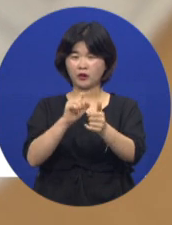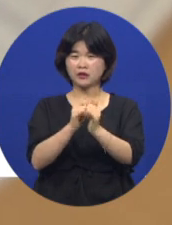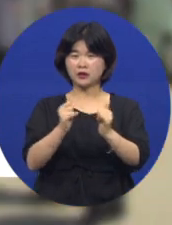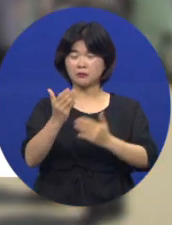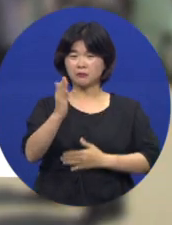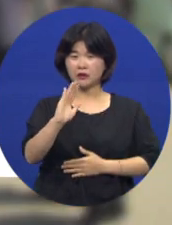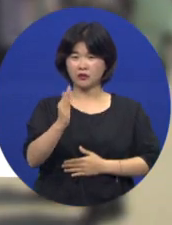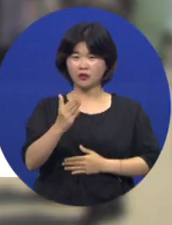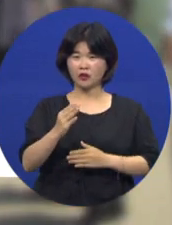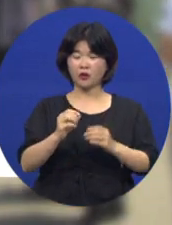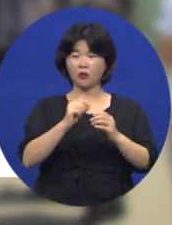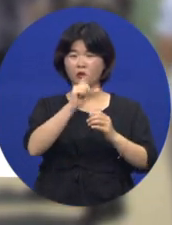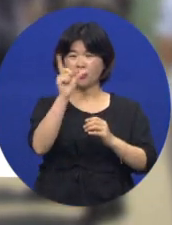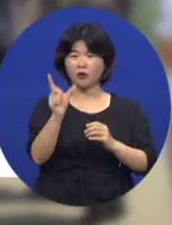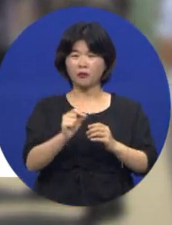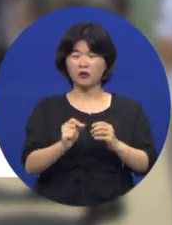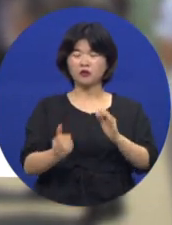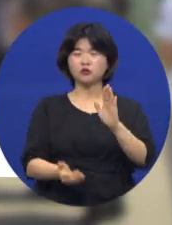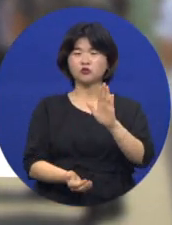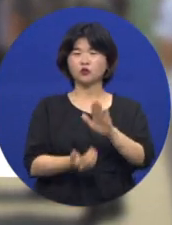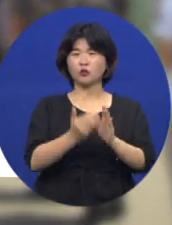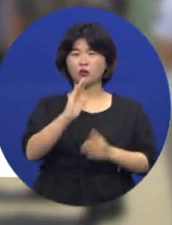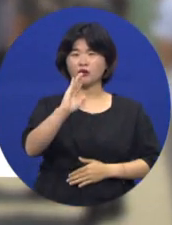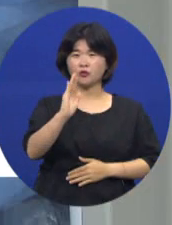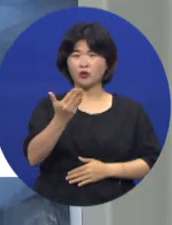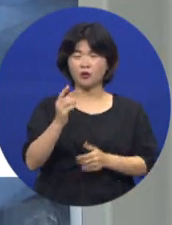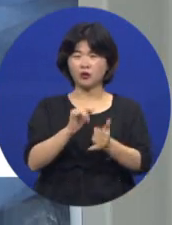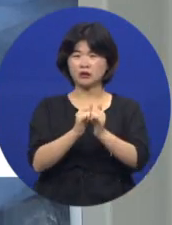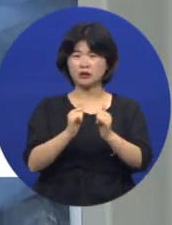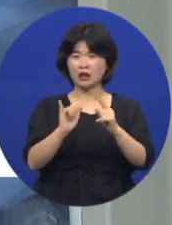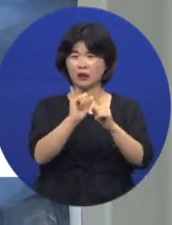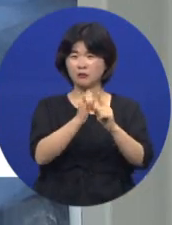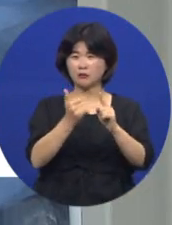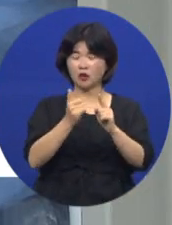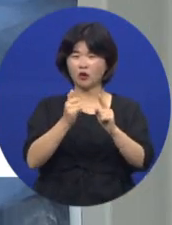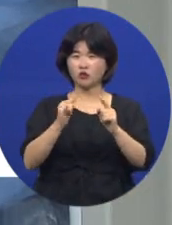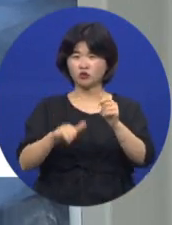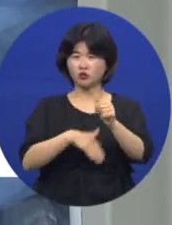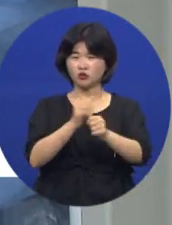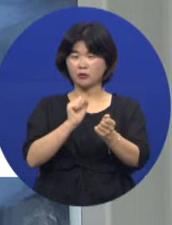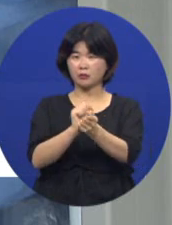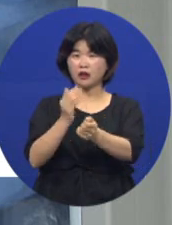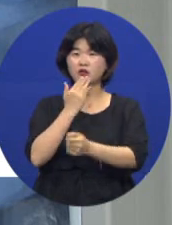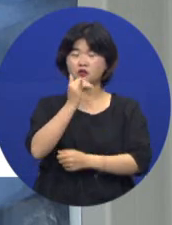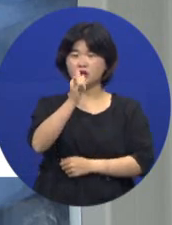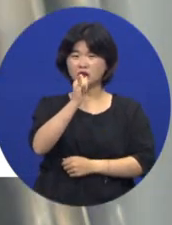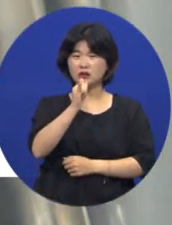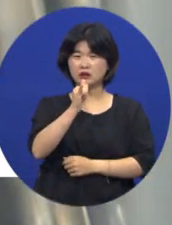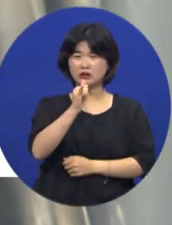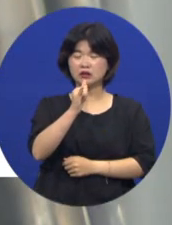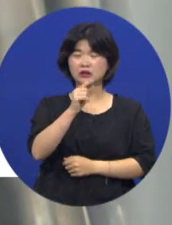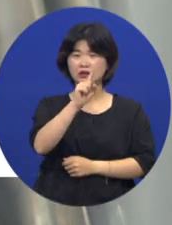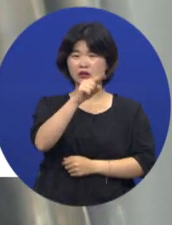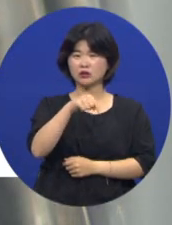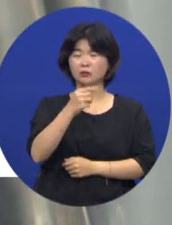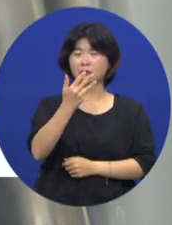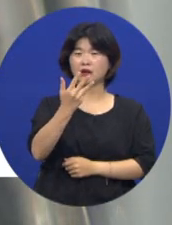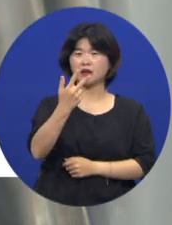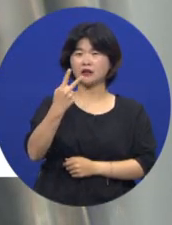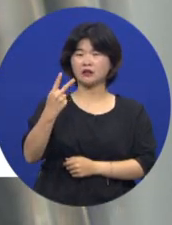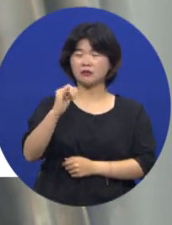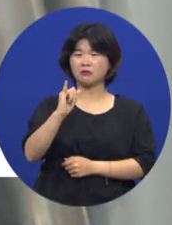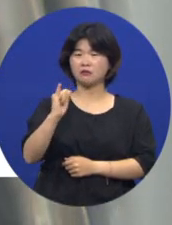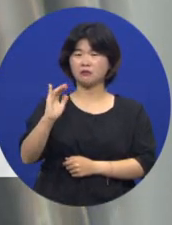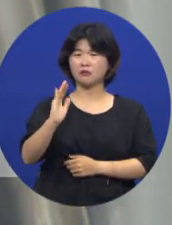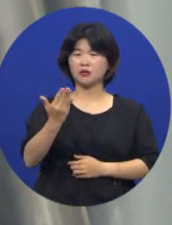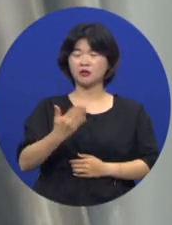월별 최고 기록을 갈아치웠다 꼬 확진 자 한 명이 주위 몇 명을 감염시키는 지 나타내는 감염 재생산 재수는